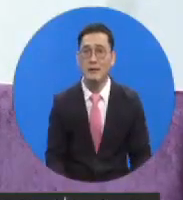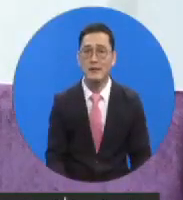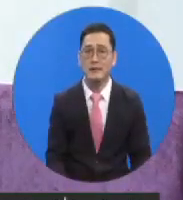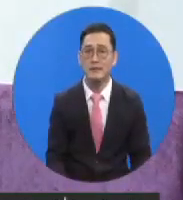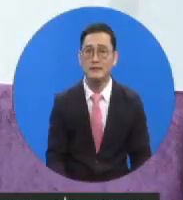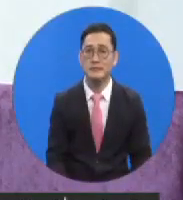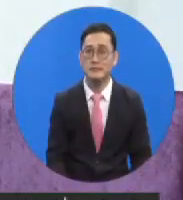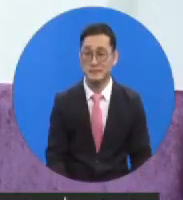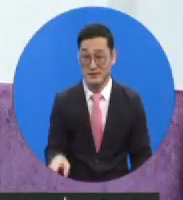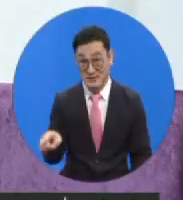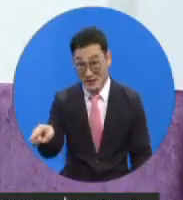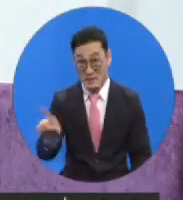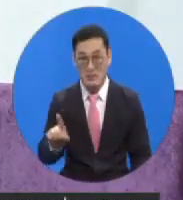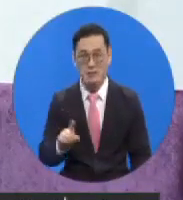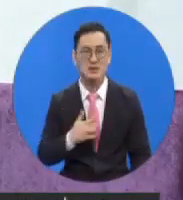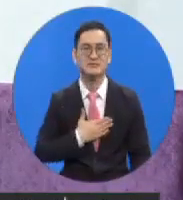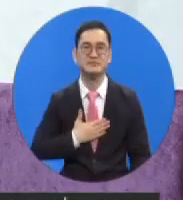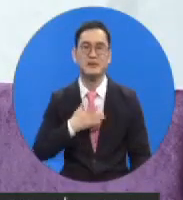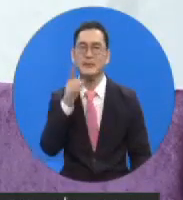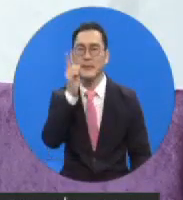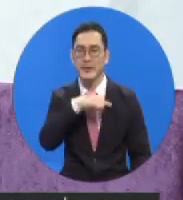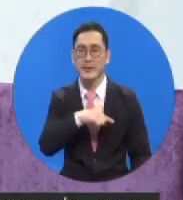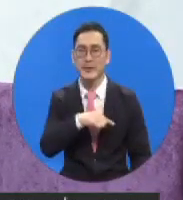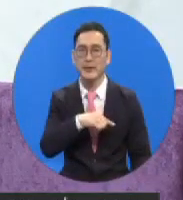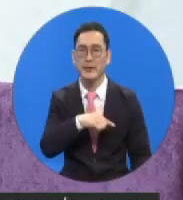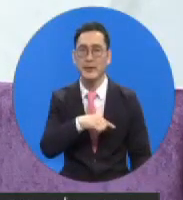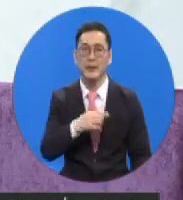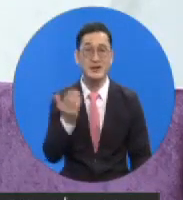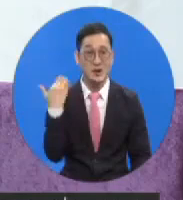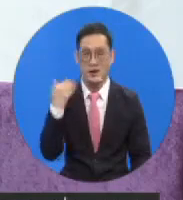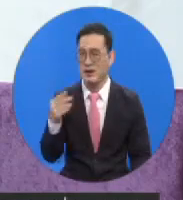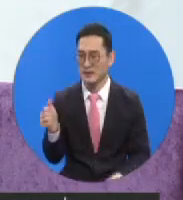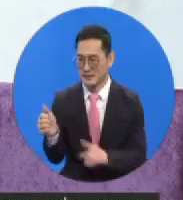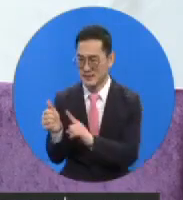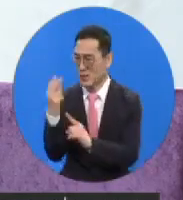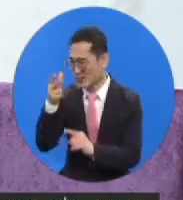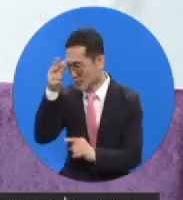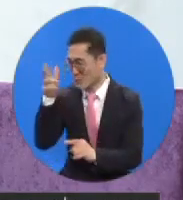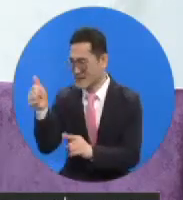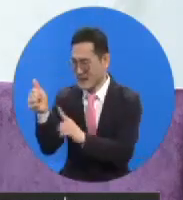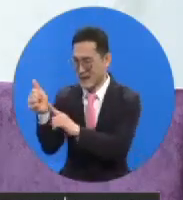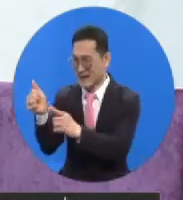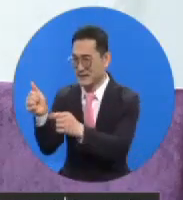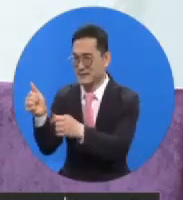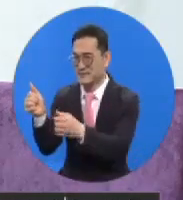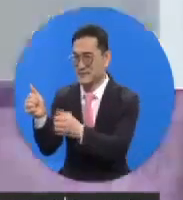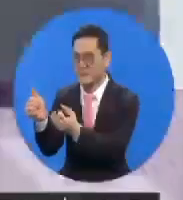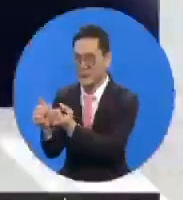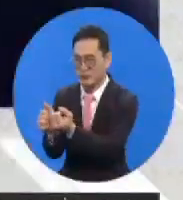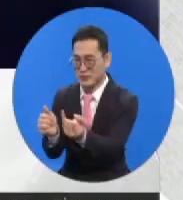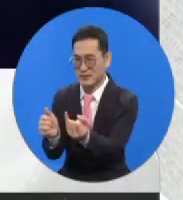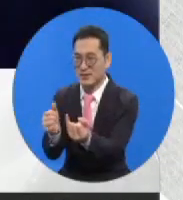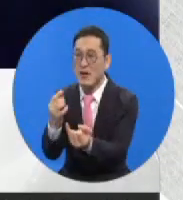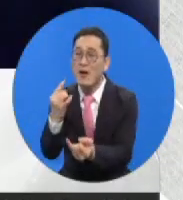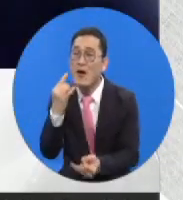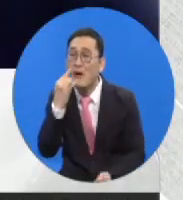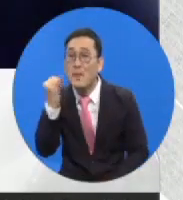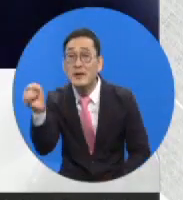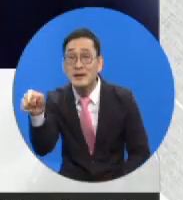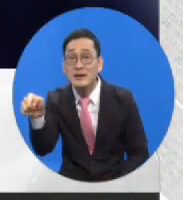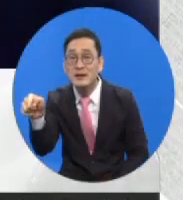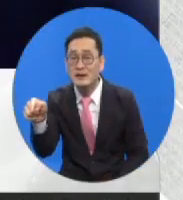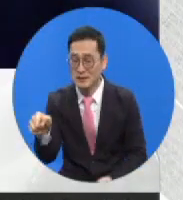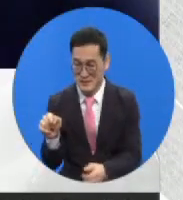드러냈죠. 본인이 올해 초에 윤석열 장모 사건을 수사하면서 윤석열 총장의 장모를